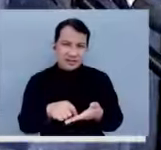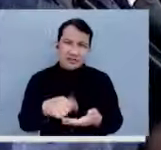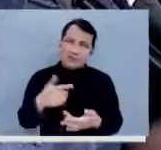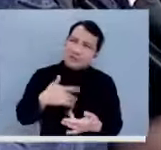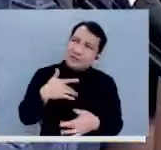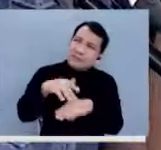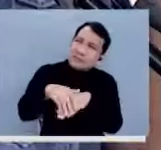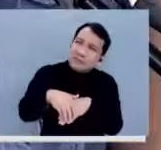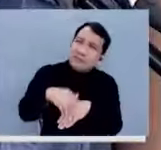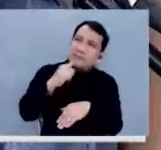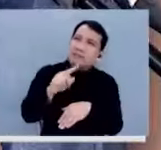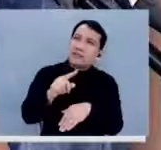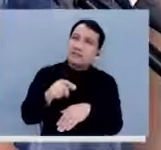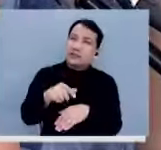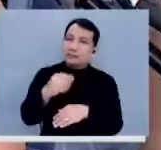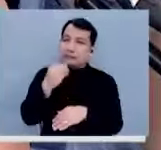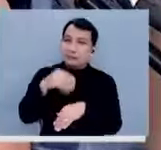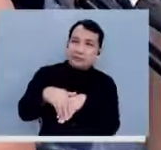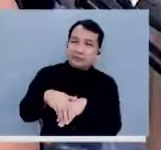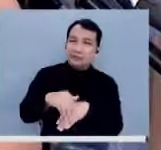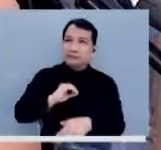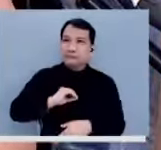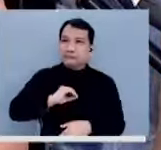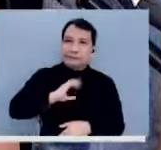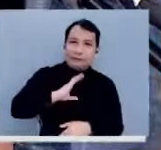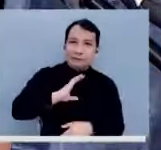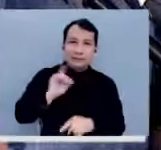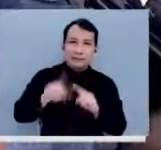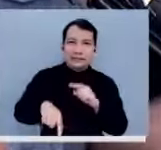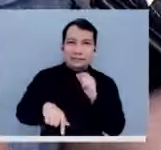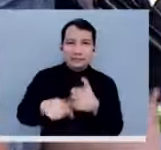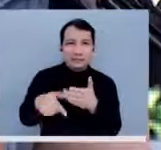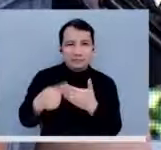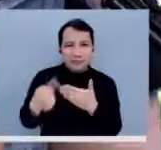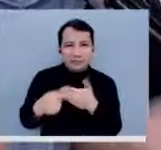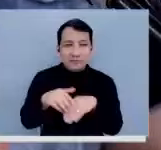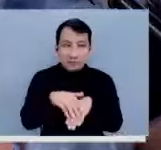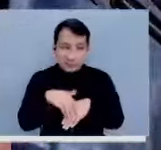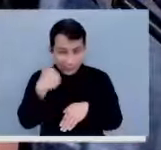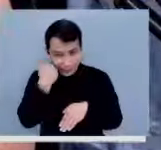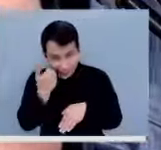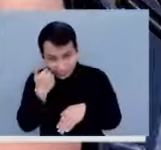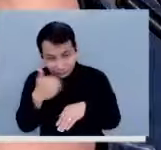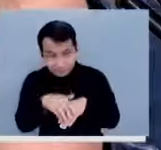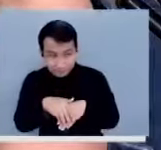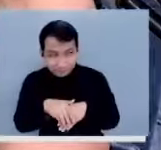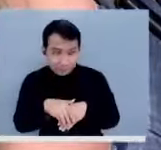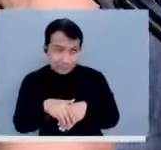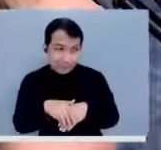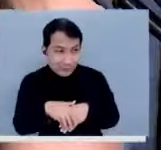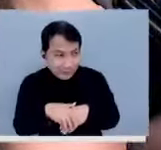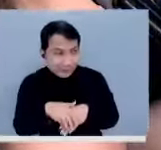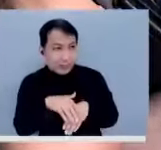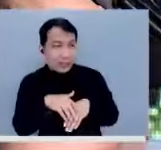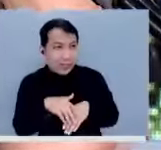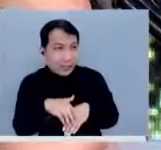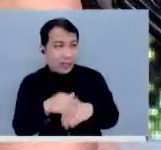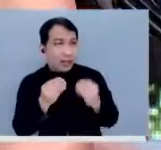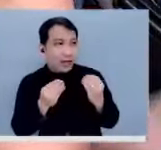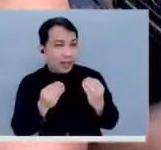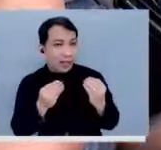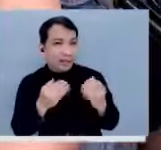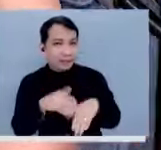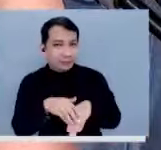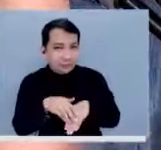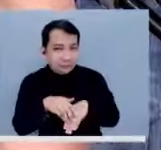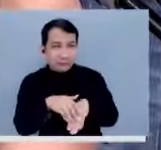porket torpe ka eh, hindi ka confident na tao. Parang minsan may mga rason talaga yung mga tao ba't sinatutorpe. For some, natatakot